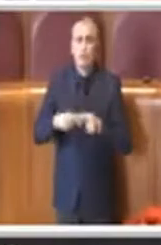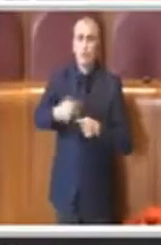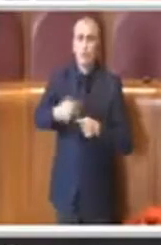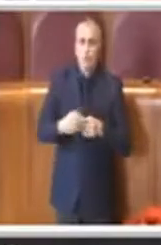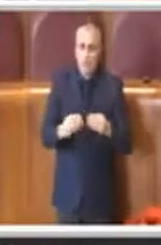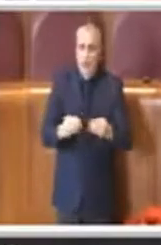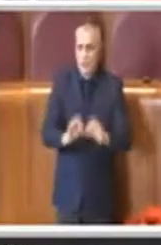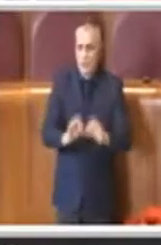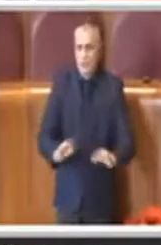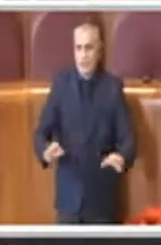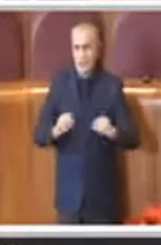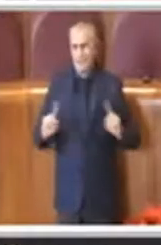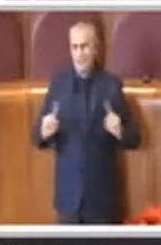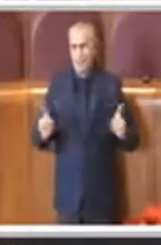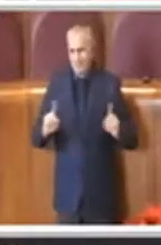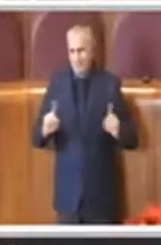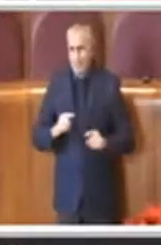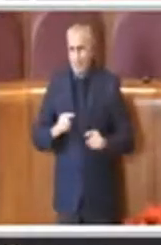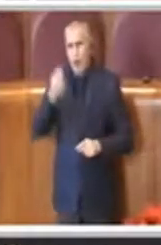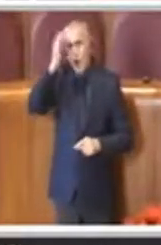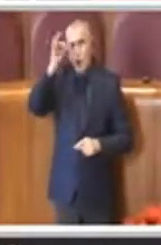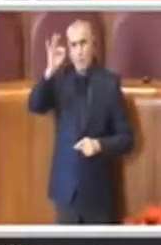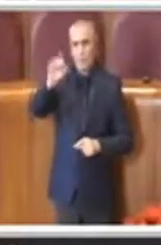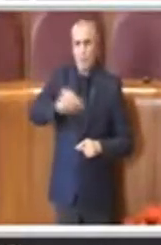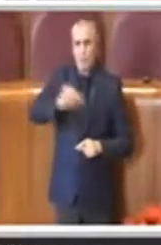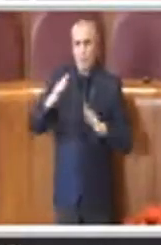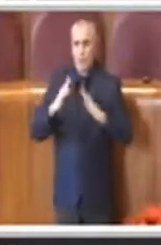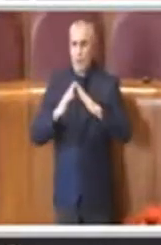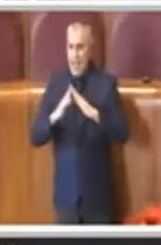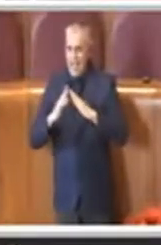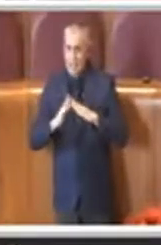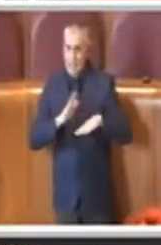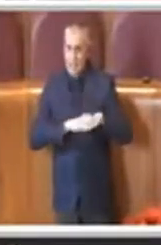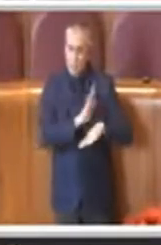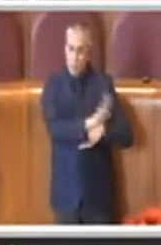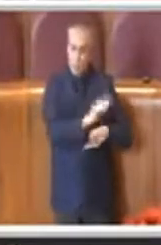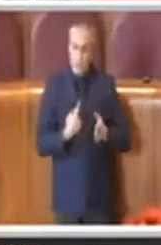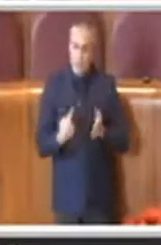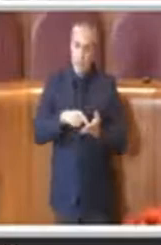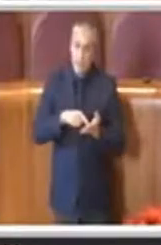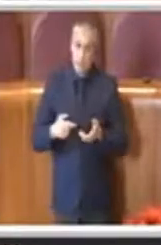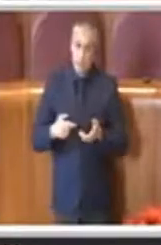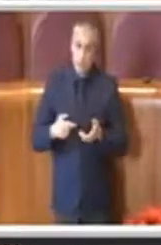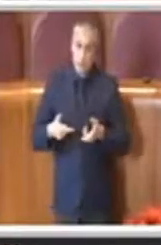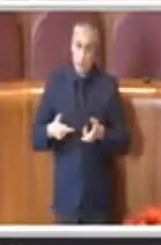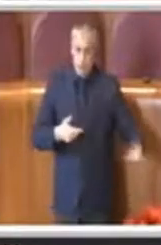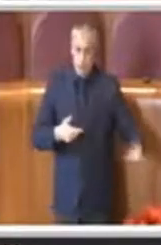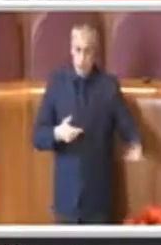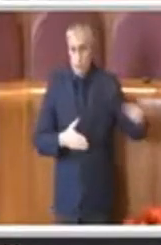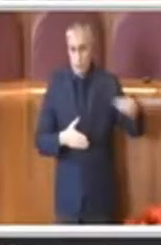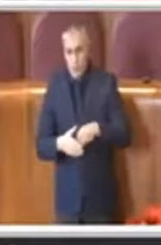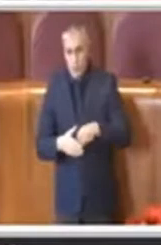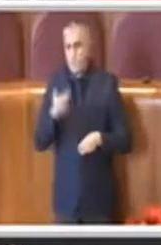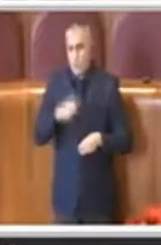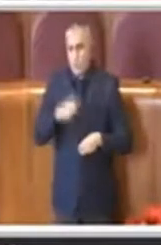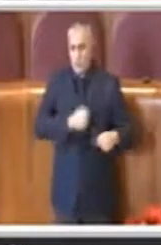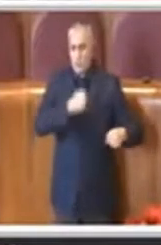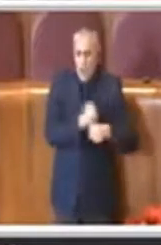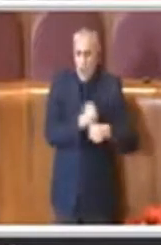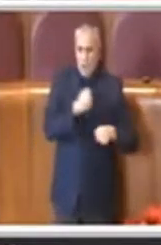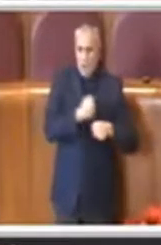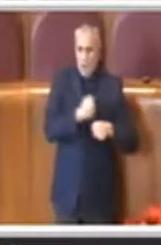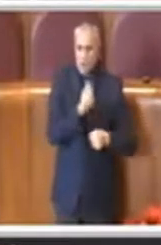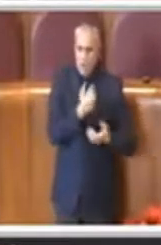nostra finalità è quella di restituire le case ai legittimi proprietari, è questo che loro si aspettano dopo tanti anni di fatica e di battaglie. Noi